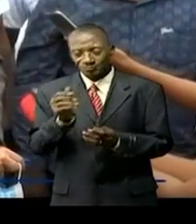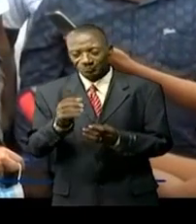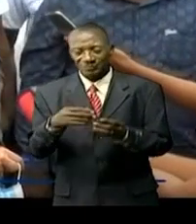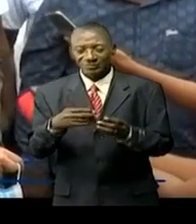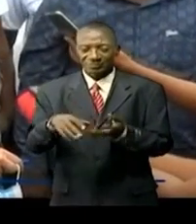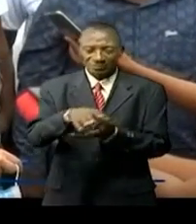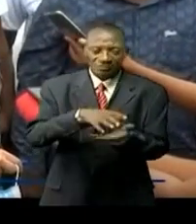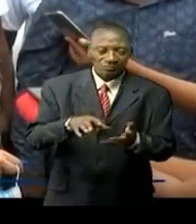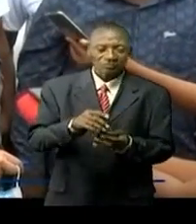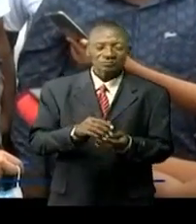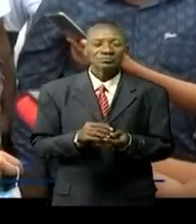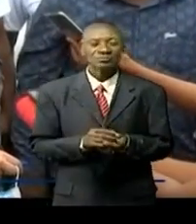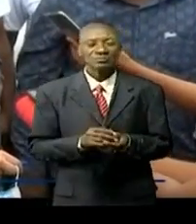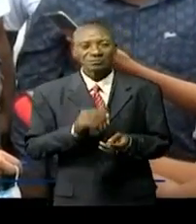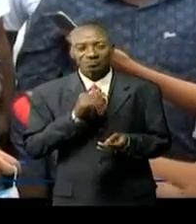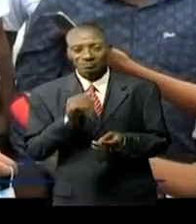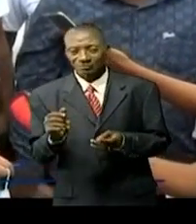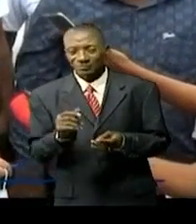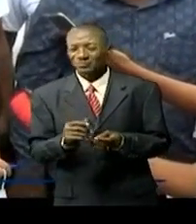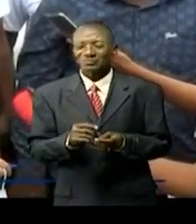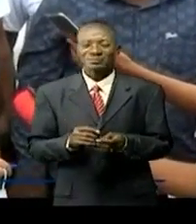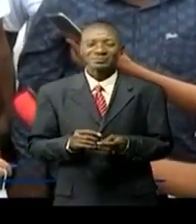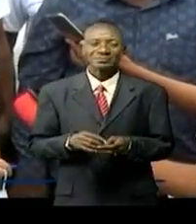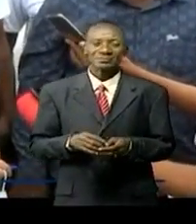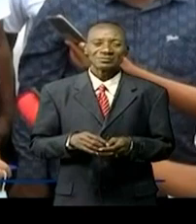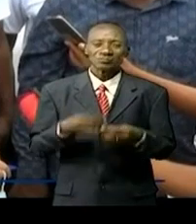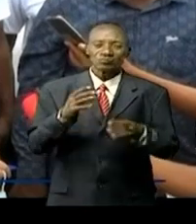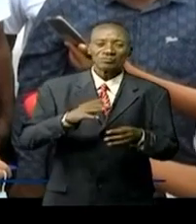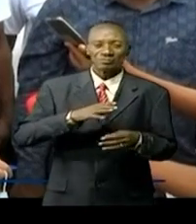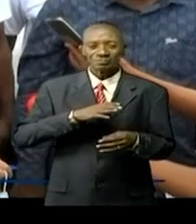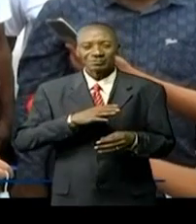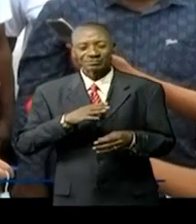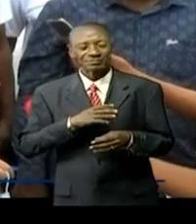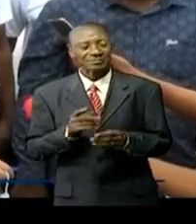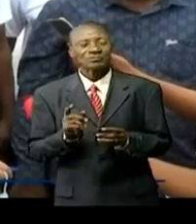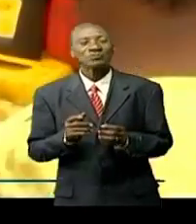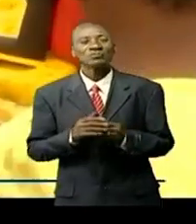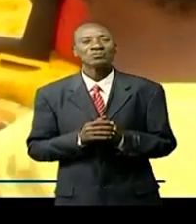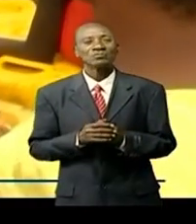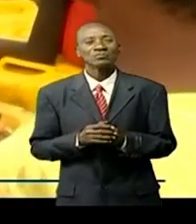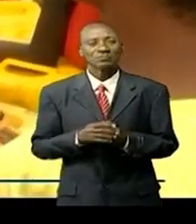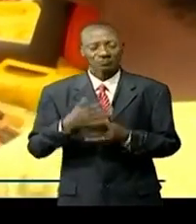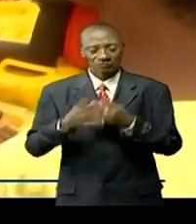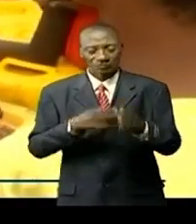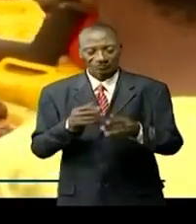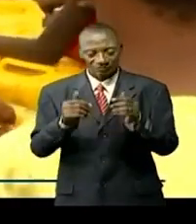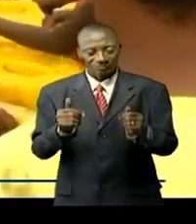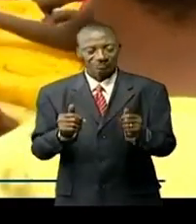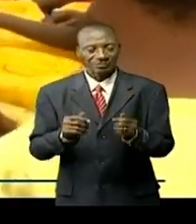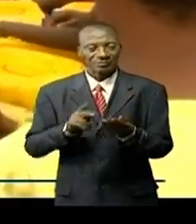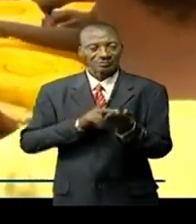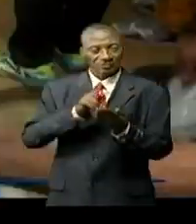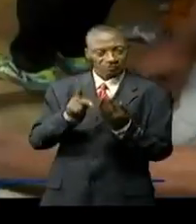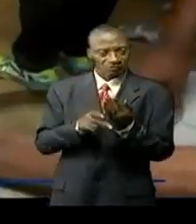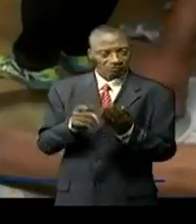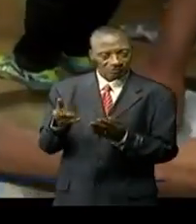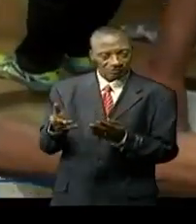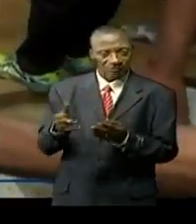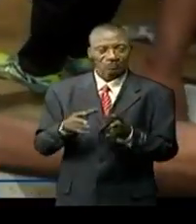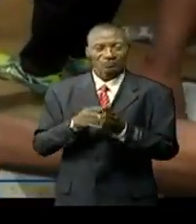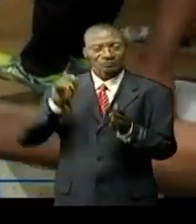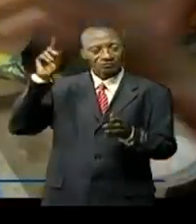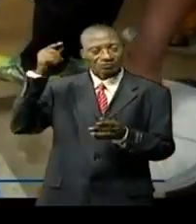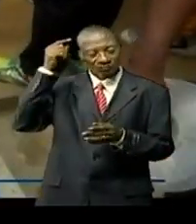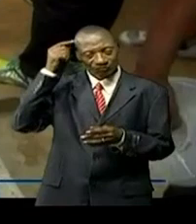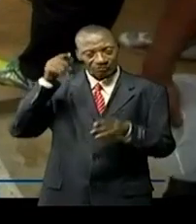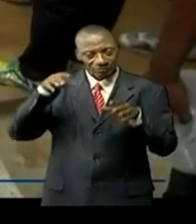recettes pour pouvoir réaliser d'autres équipements et des équipements que ces communautés voudront. Ce projet lancé conjointement par le gouvernement congolais